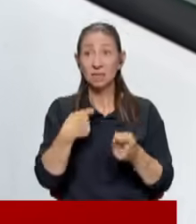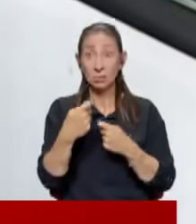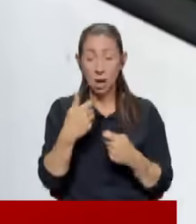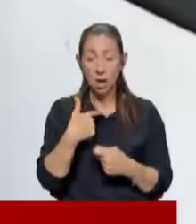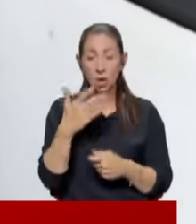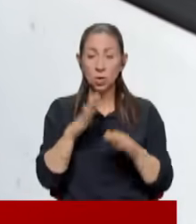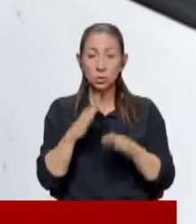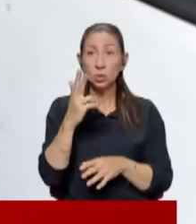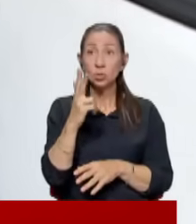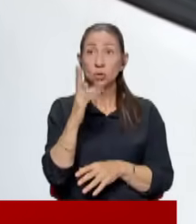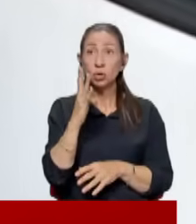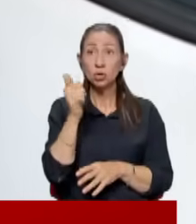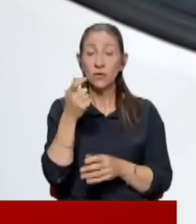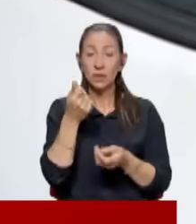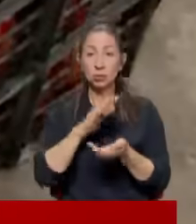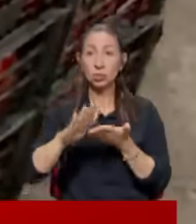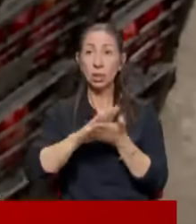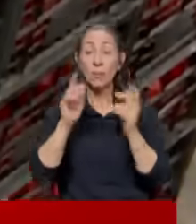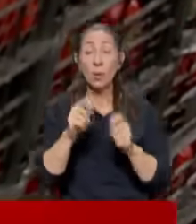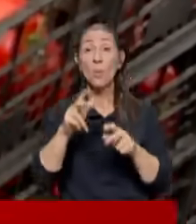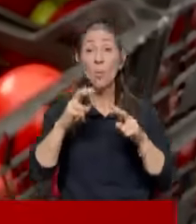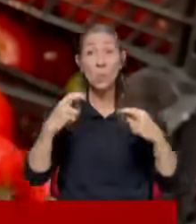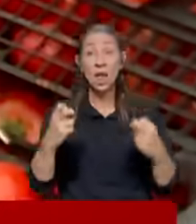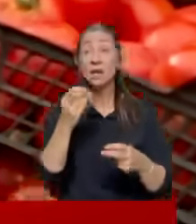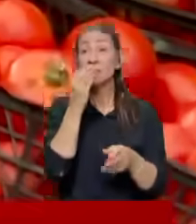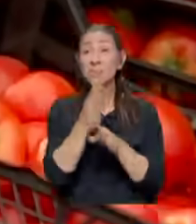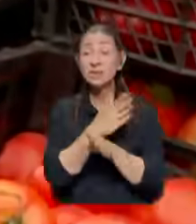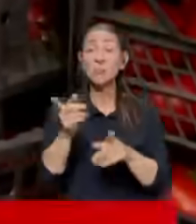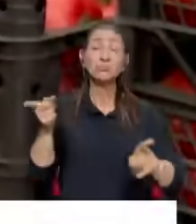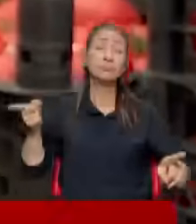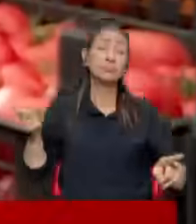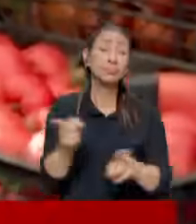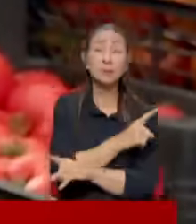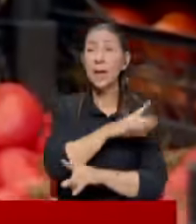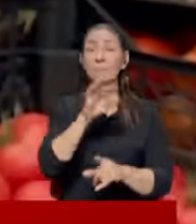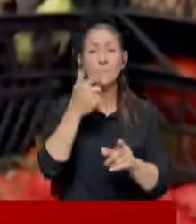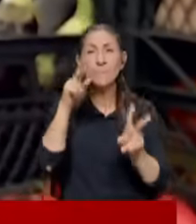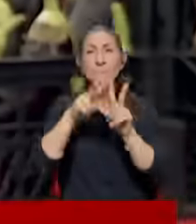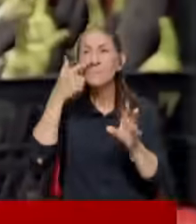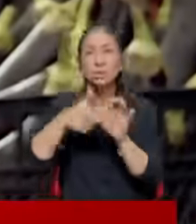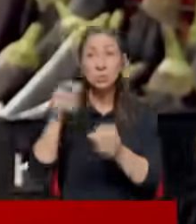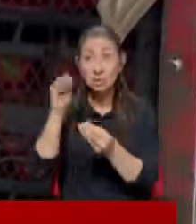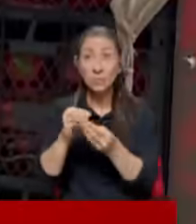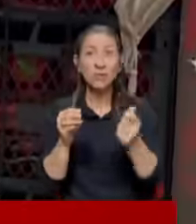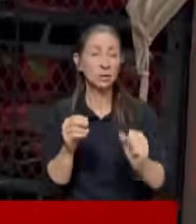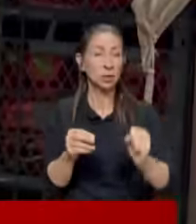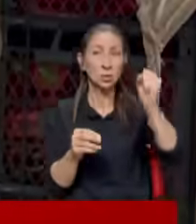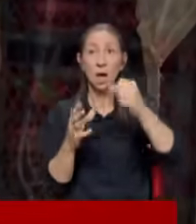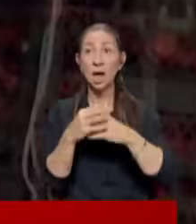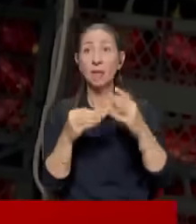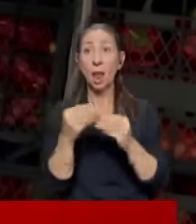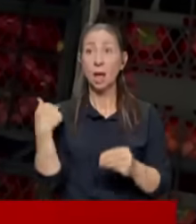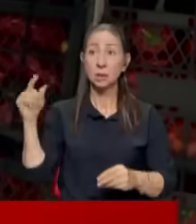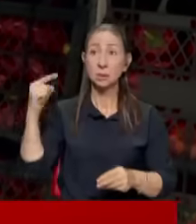Ortalama 3-4 günde bir fiyat güncellemesi yapıyor firmamız. Mobilyada, sebze meyvede, tüm ürünlerde motorine zam geldikçe fiyatlar artıyor. Adana'dan